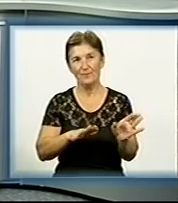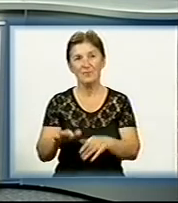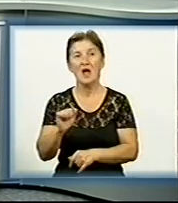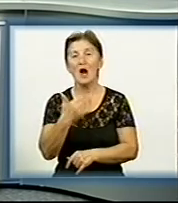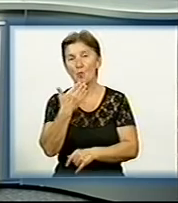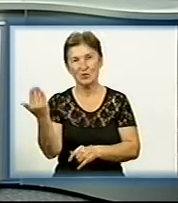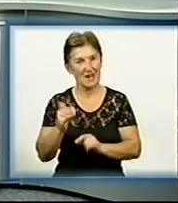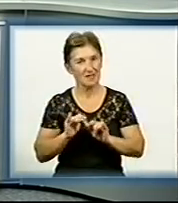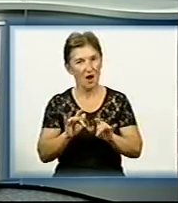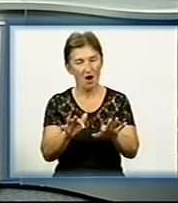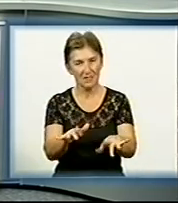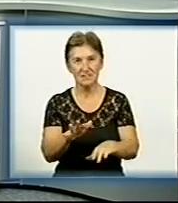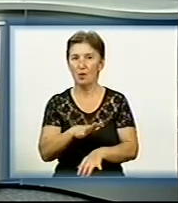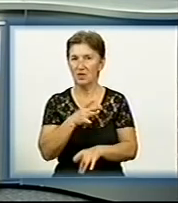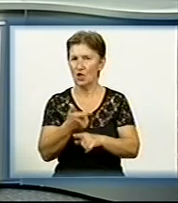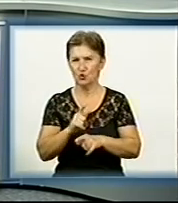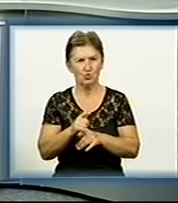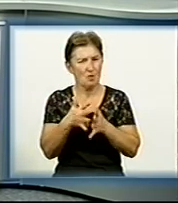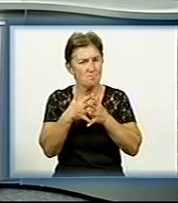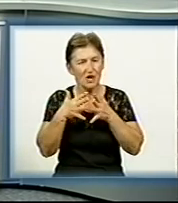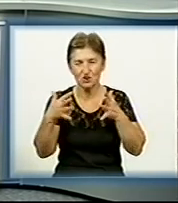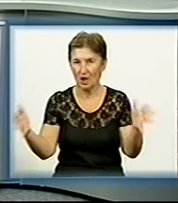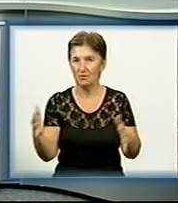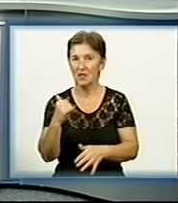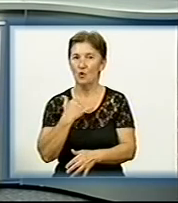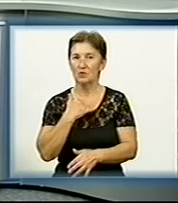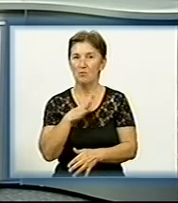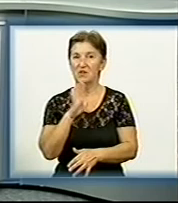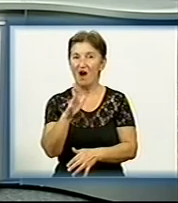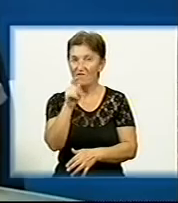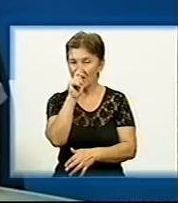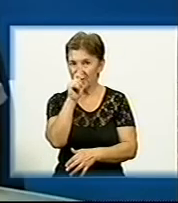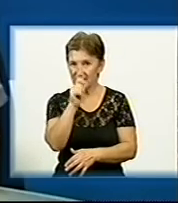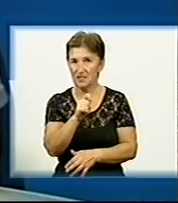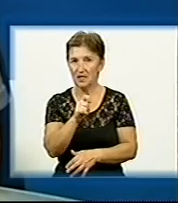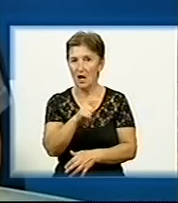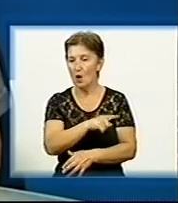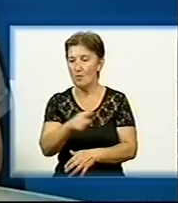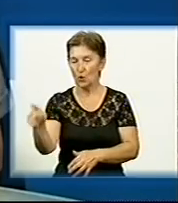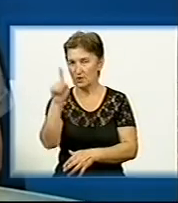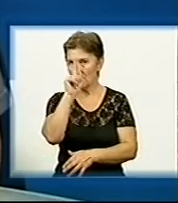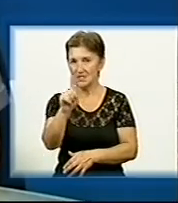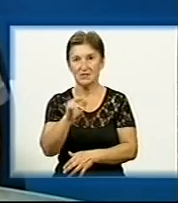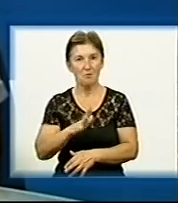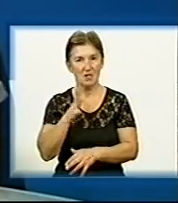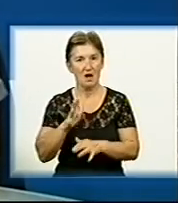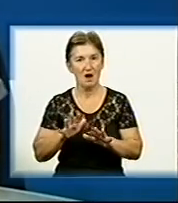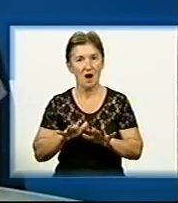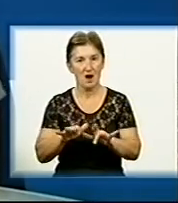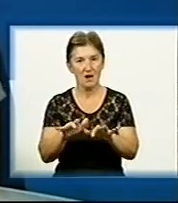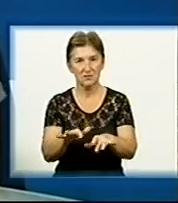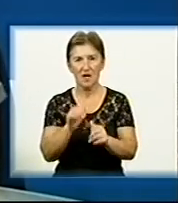акція? Остання акція була дуже масштабна, вона проходила у нас в квітні. Протягом місяця була ця акція. В